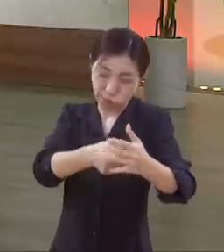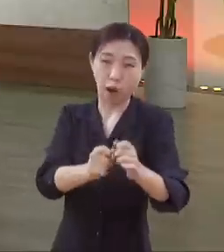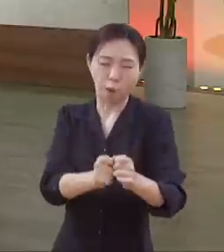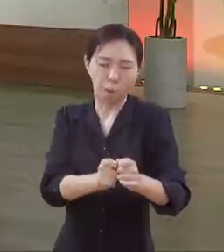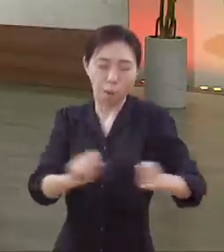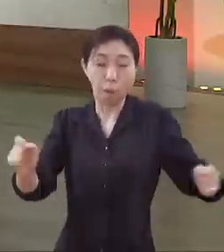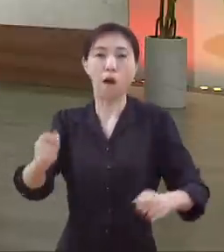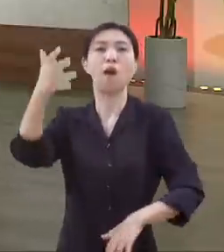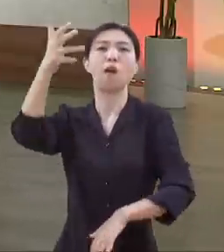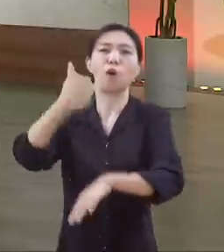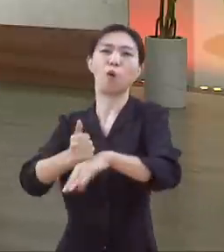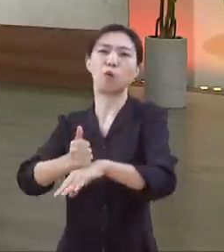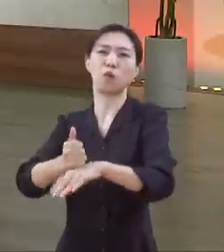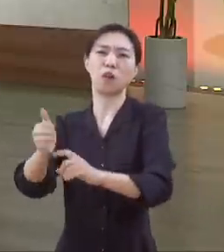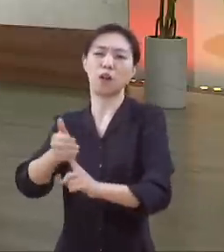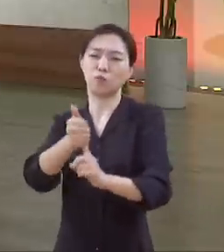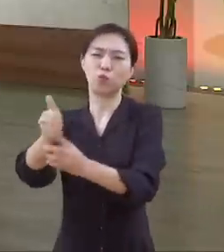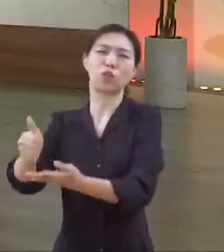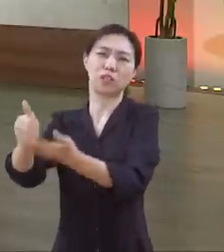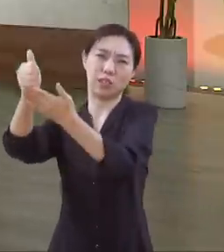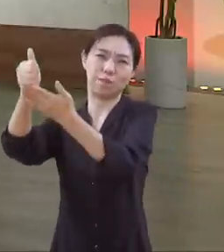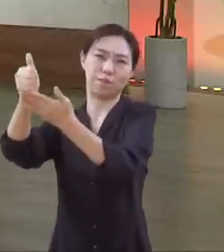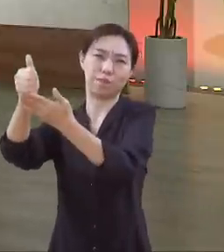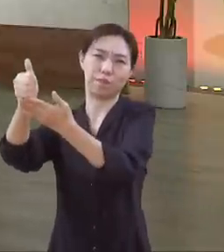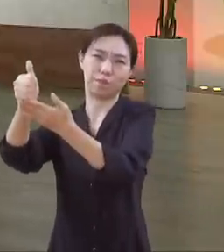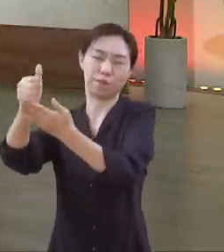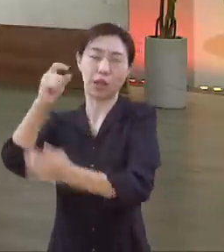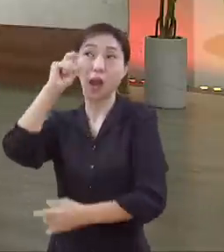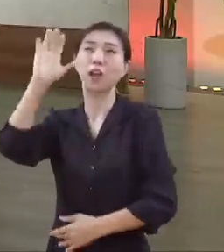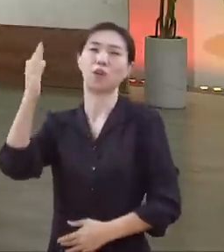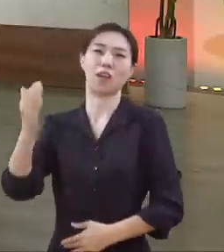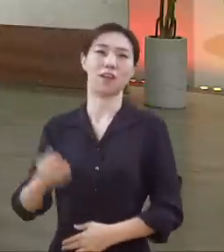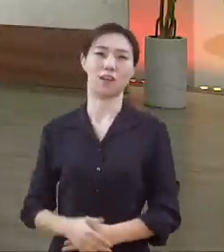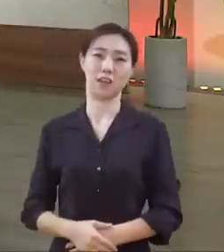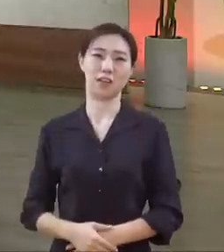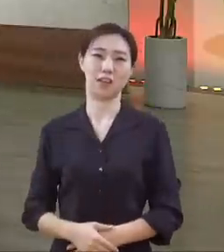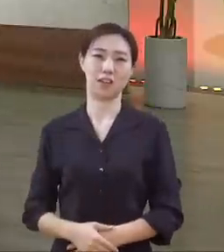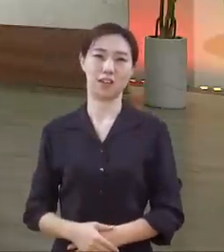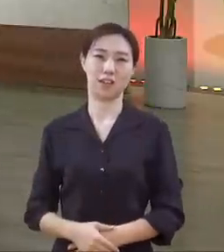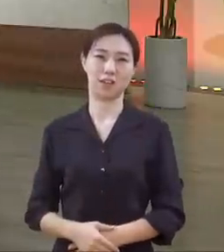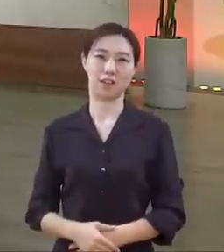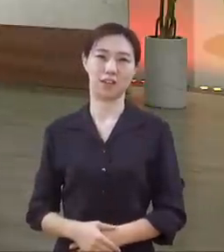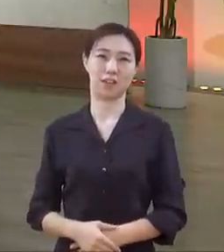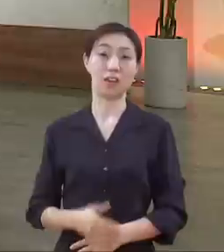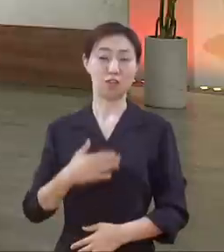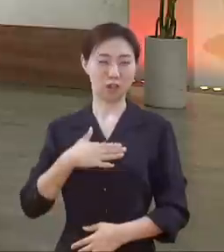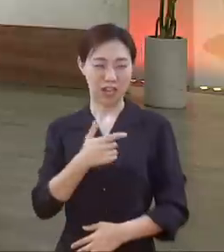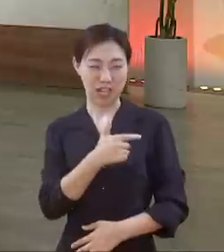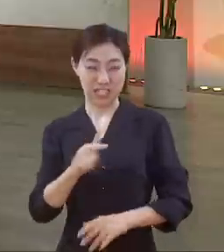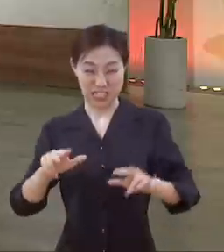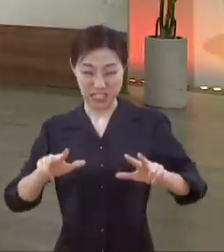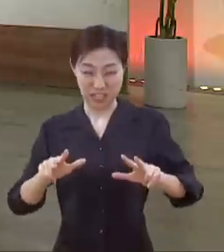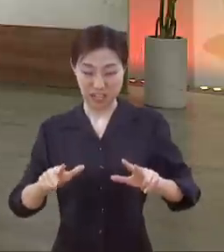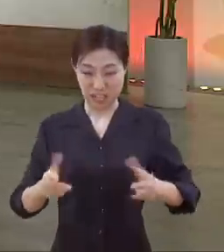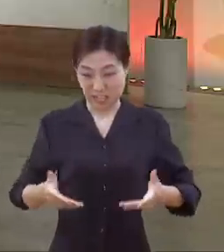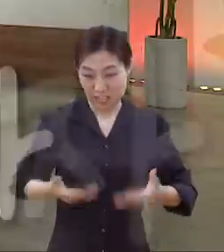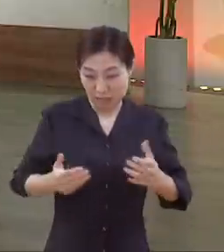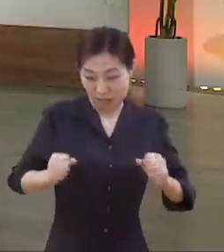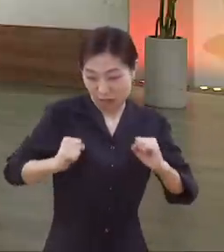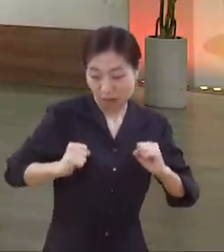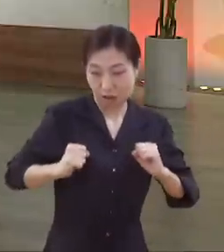너무 처음부터 열심히 하면 우리는 금방 지쳐버려요 그래서 불자님들께 제가 늘 드리는 이야기가